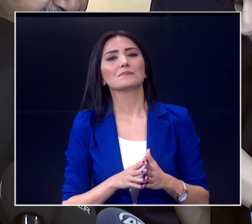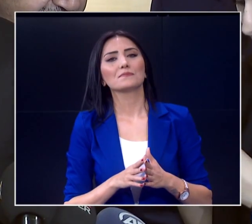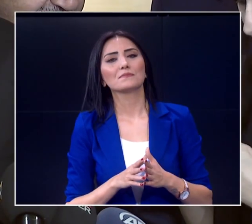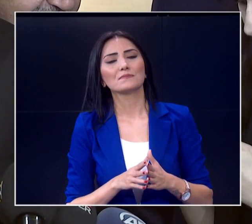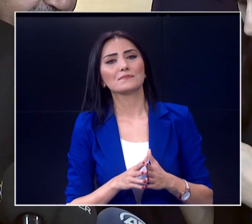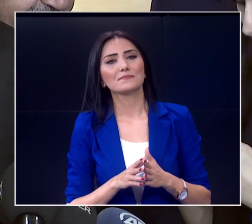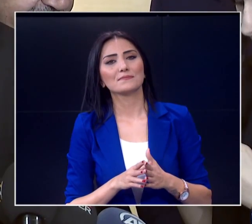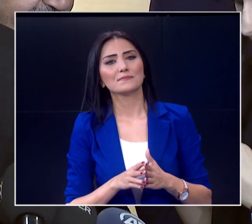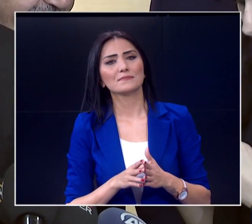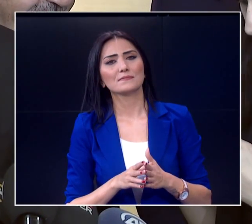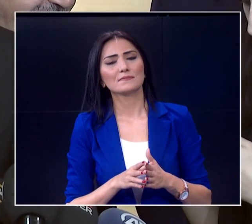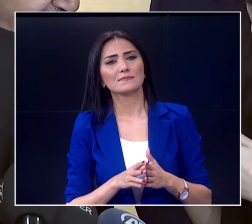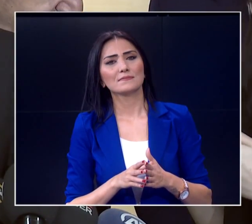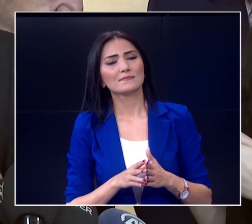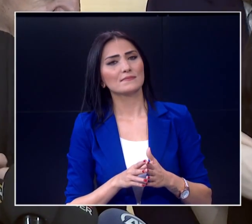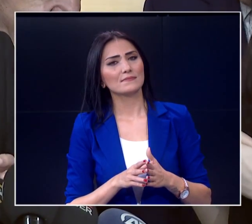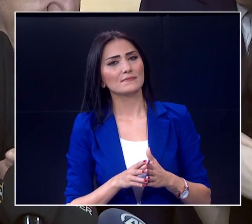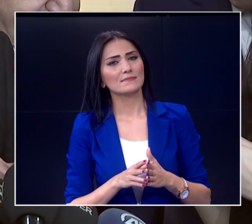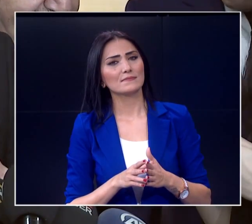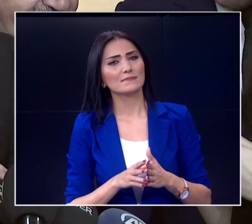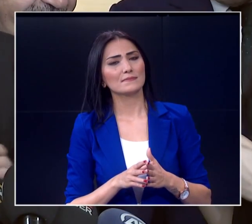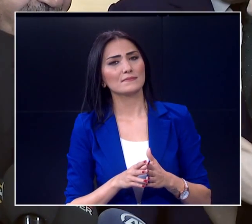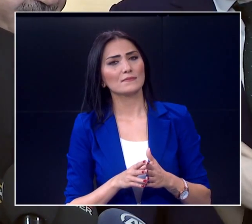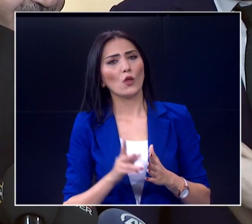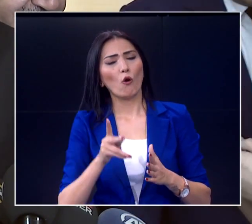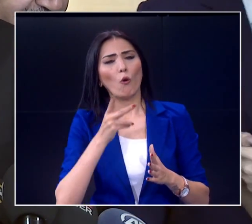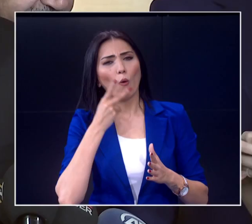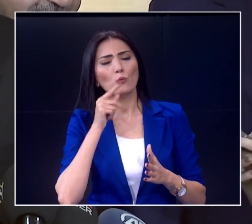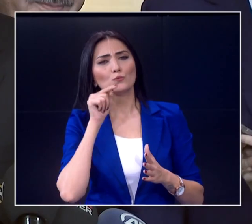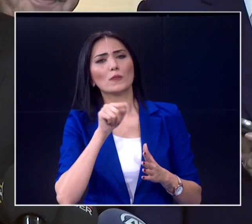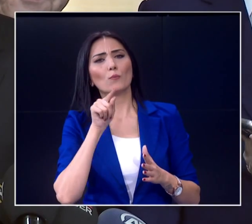Evet. Sunumda bu en son